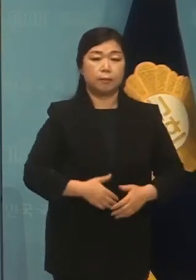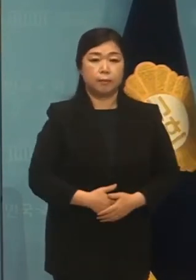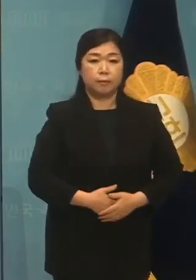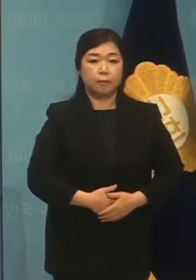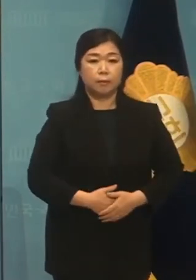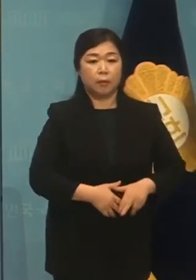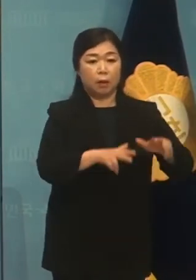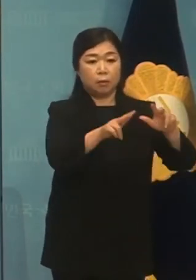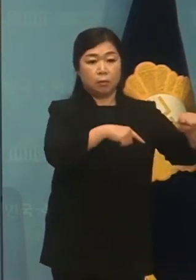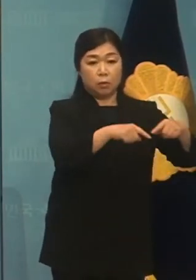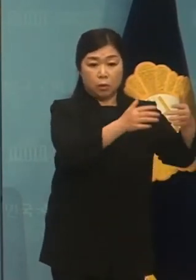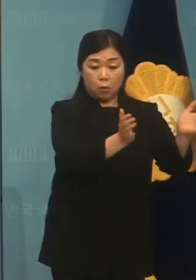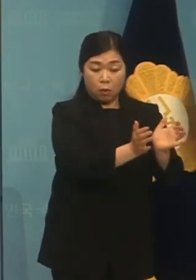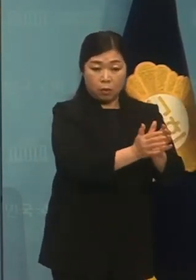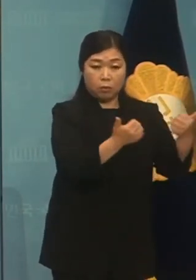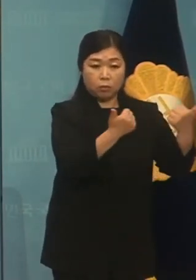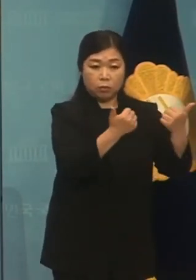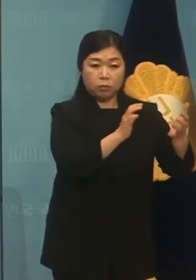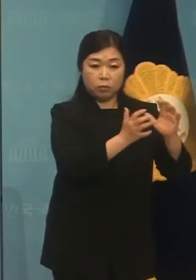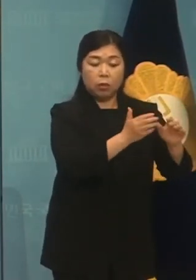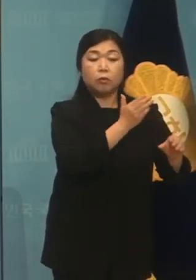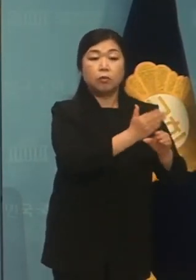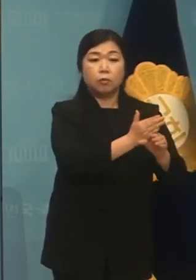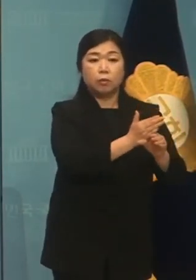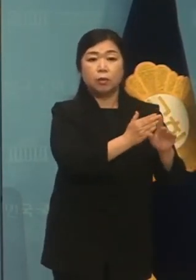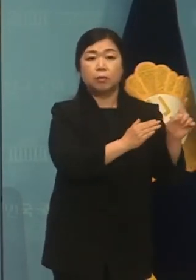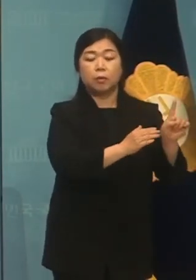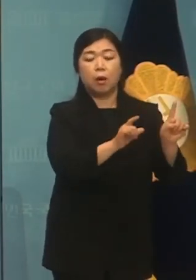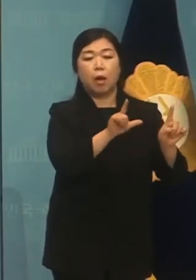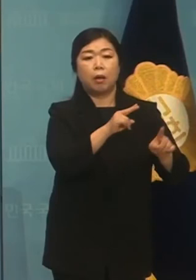지금 정치권에서는 논의하고 있는 게